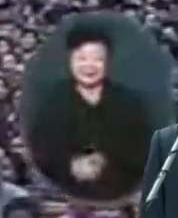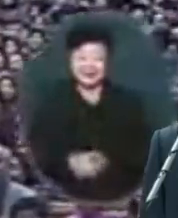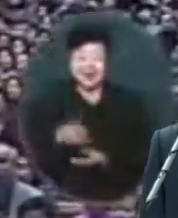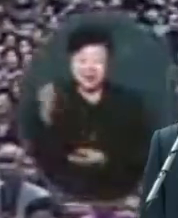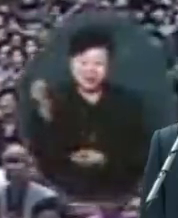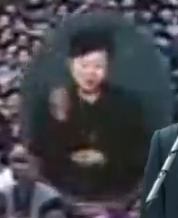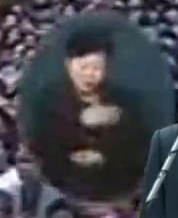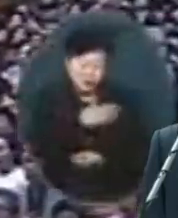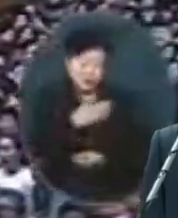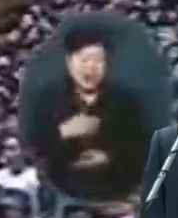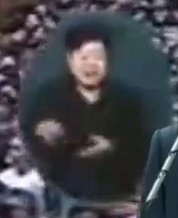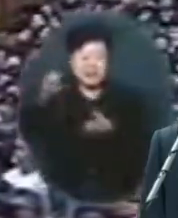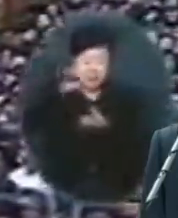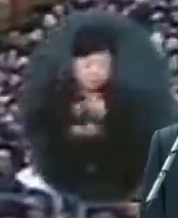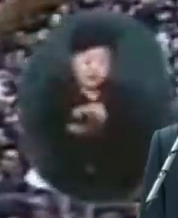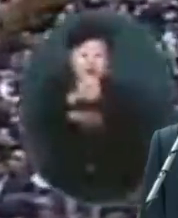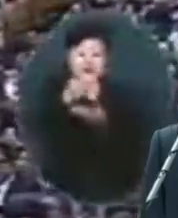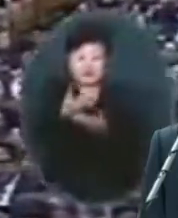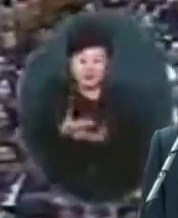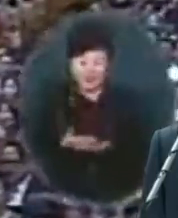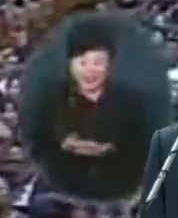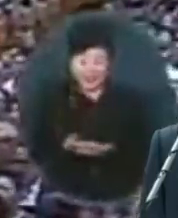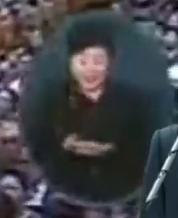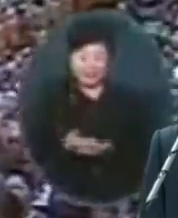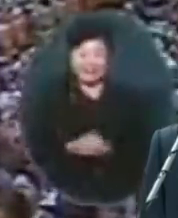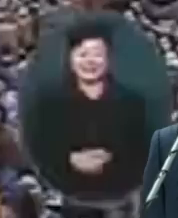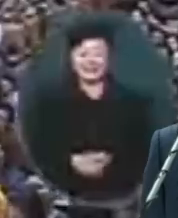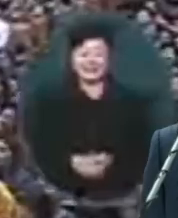부유함을 나에게 쏟아부어 주신다.